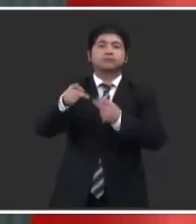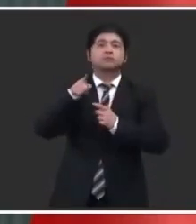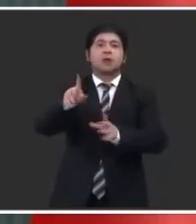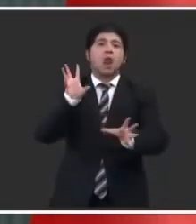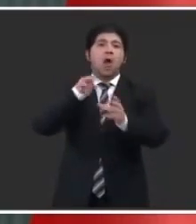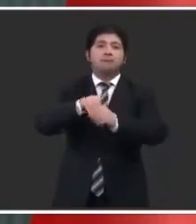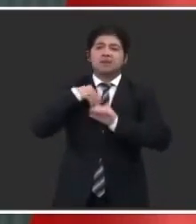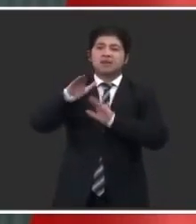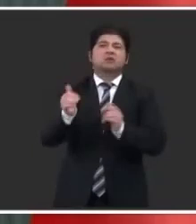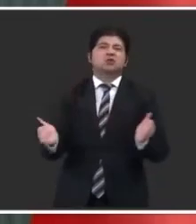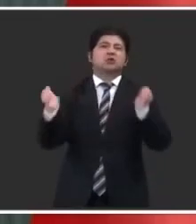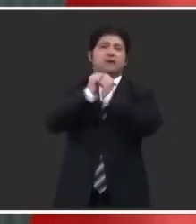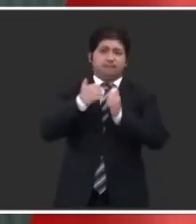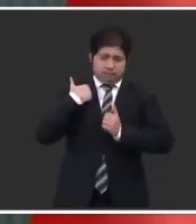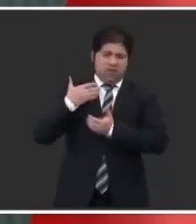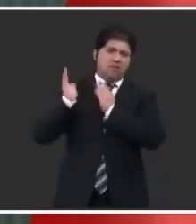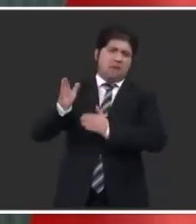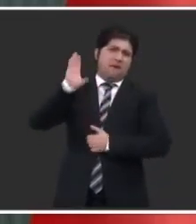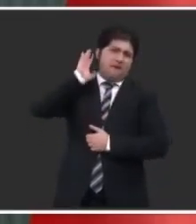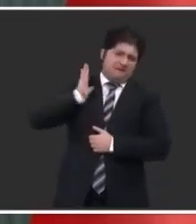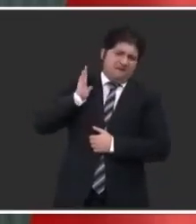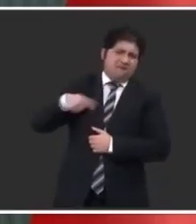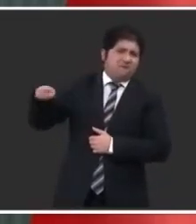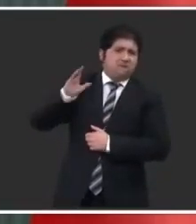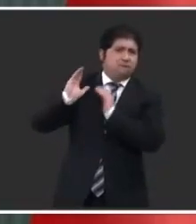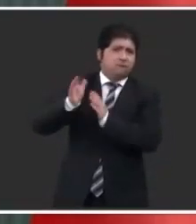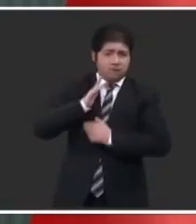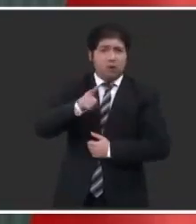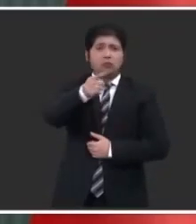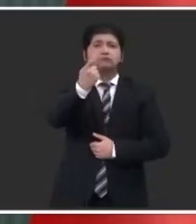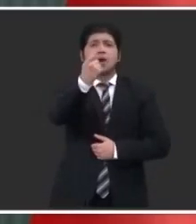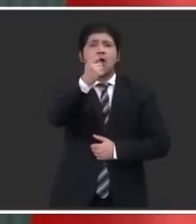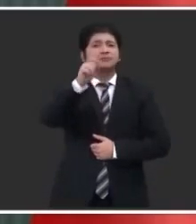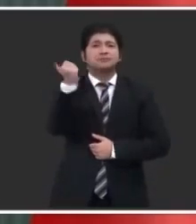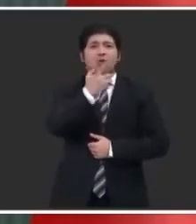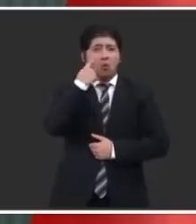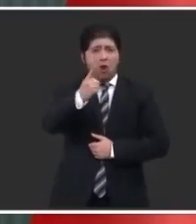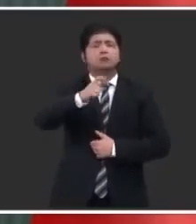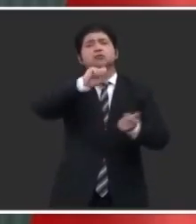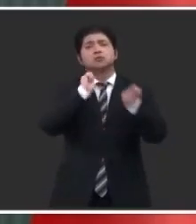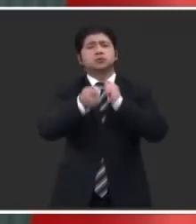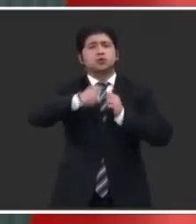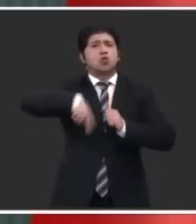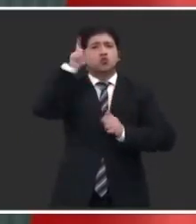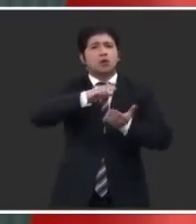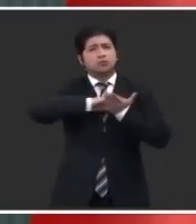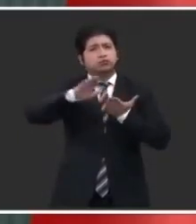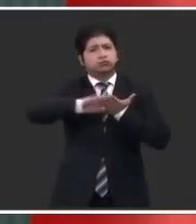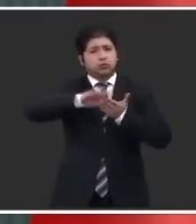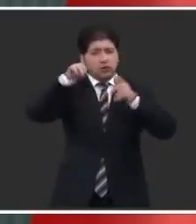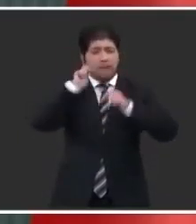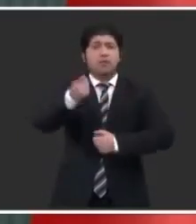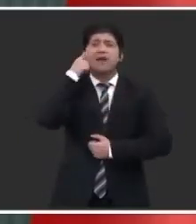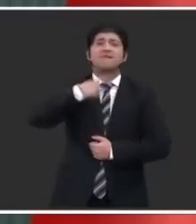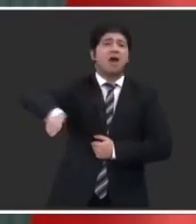kapsamlı yardımlarımız zaten devam ediyor bunların rakamlarını sürekli güncelleyerek devletimizin